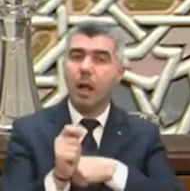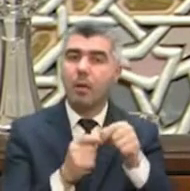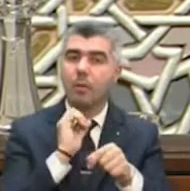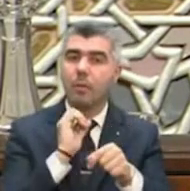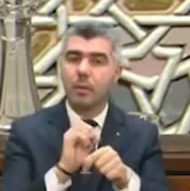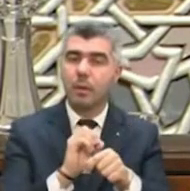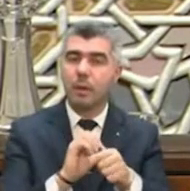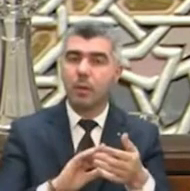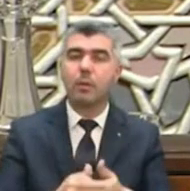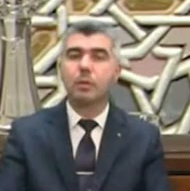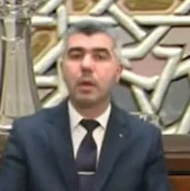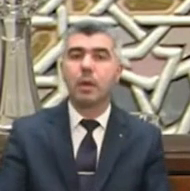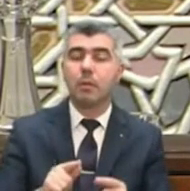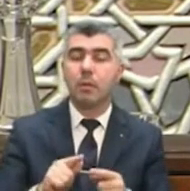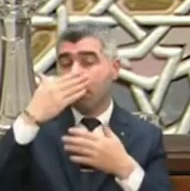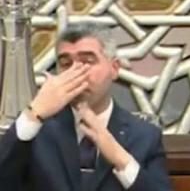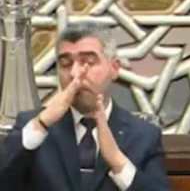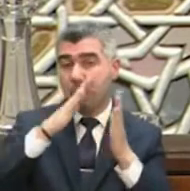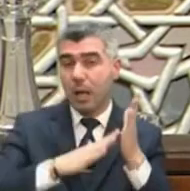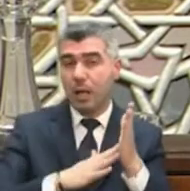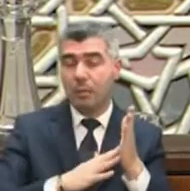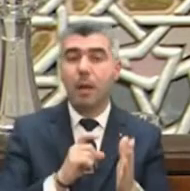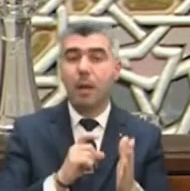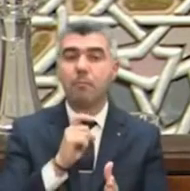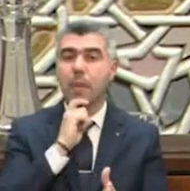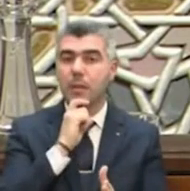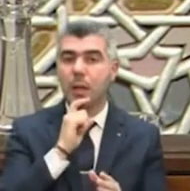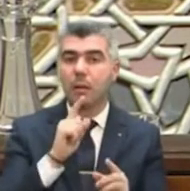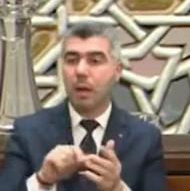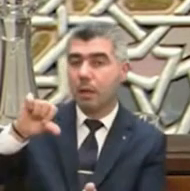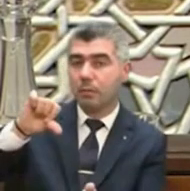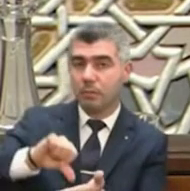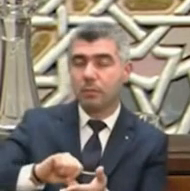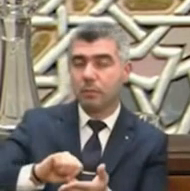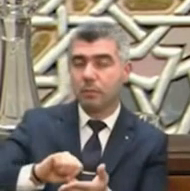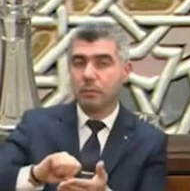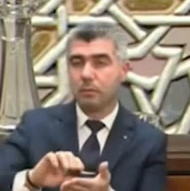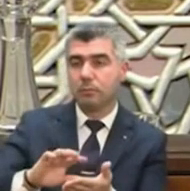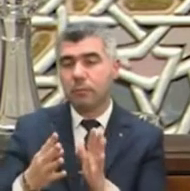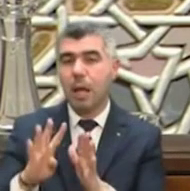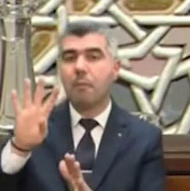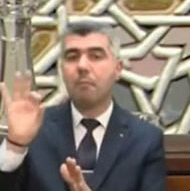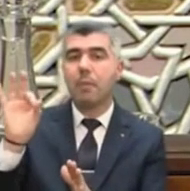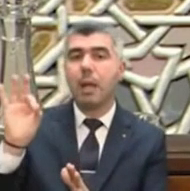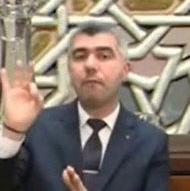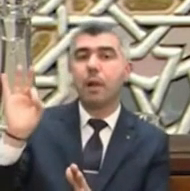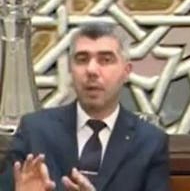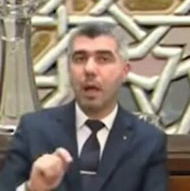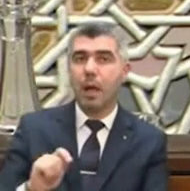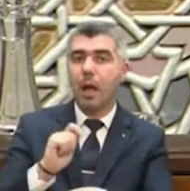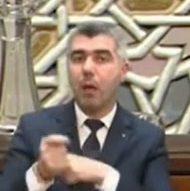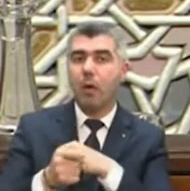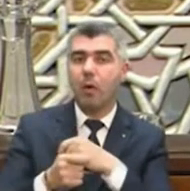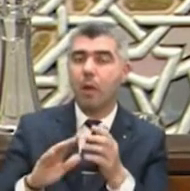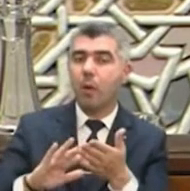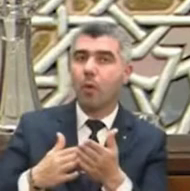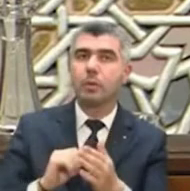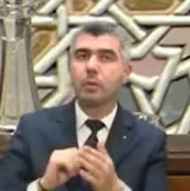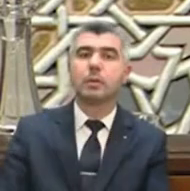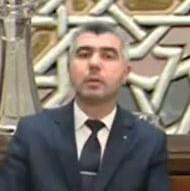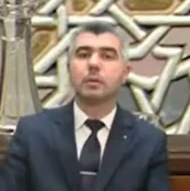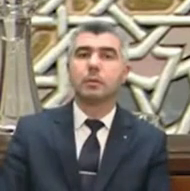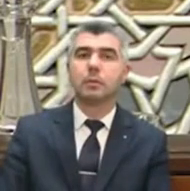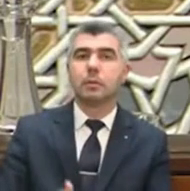القروي. الساكنه المغربيه لا زالت تقطن بالعالم القروي في حدود 40% من المجموع،